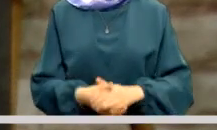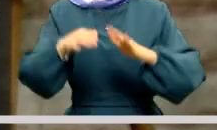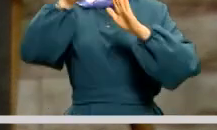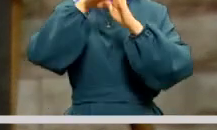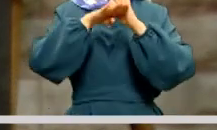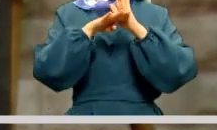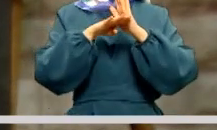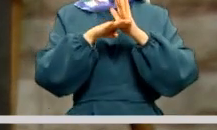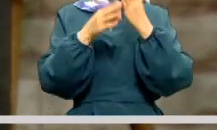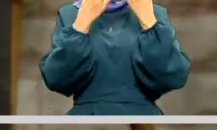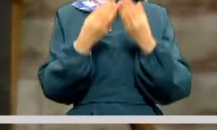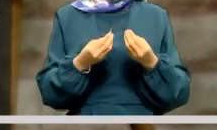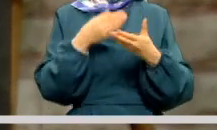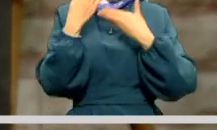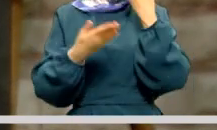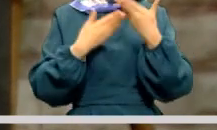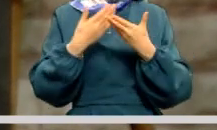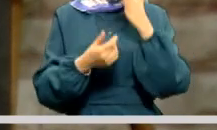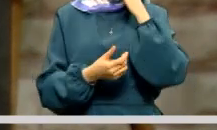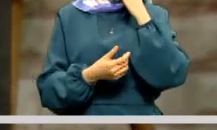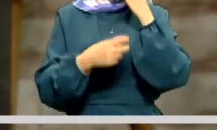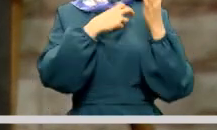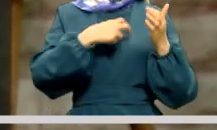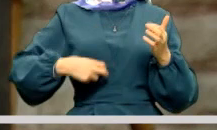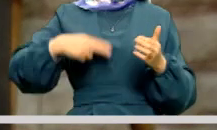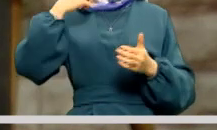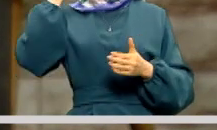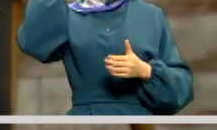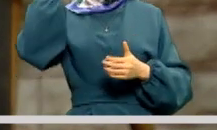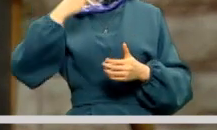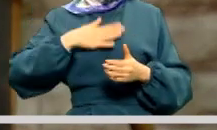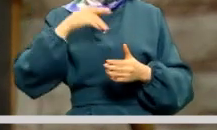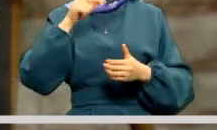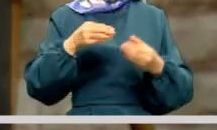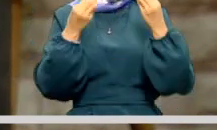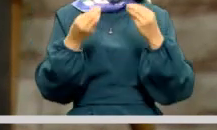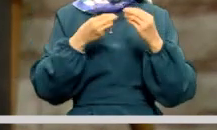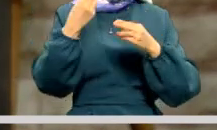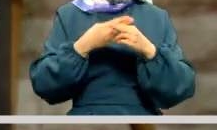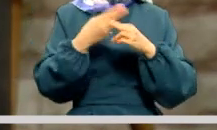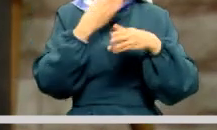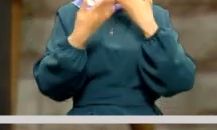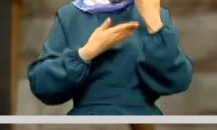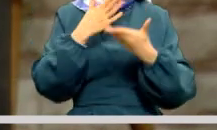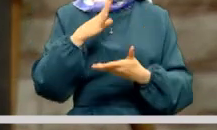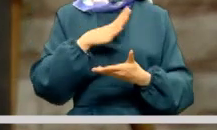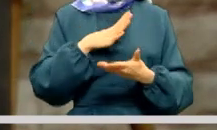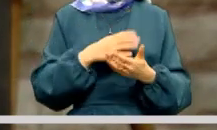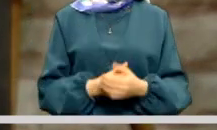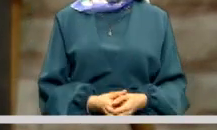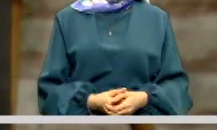bütünlüğü olarak ifade edersek Peygamberimiz bize burada en güzel örnekliği göstermiştir yani şimdi